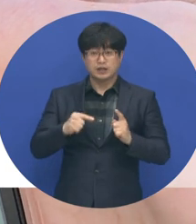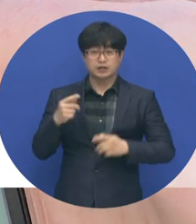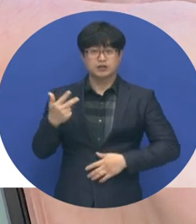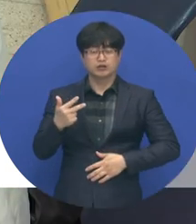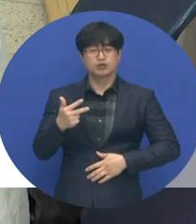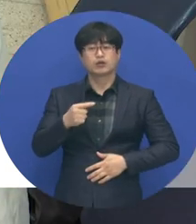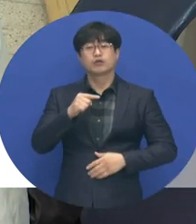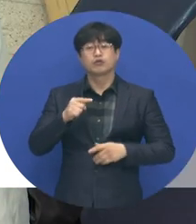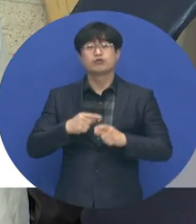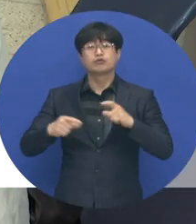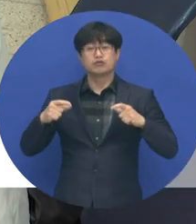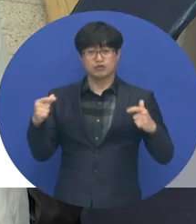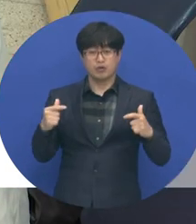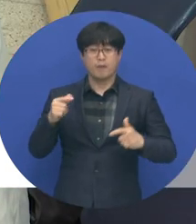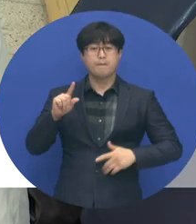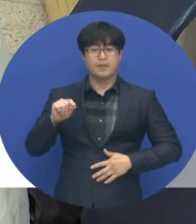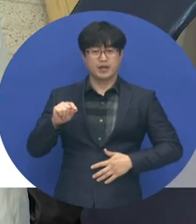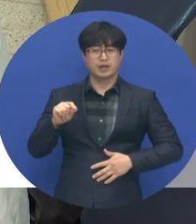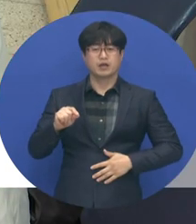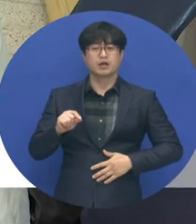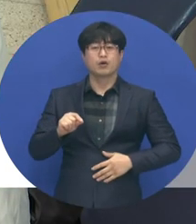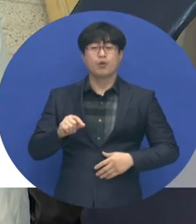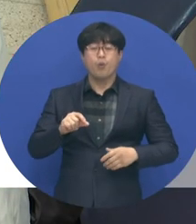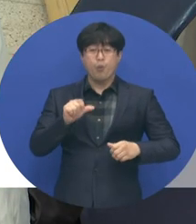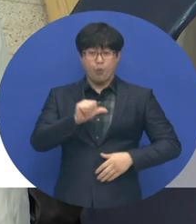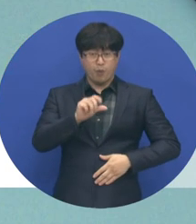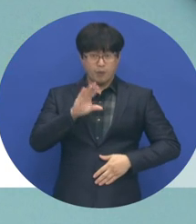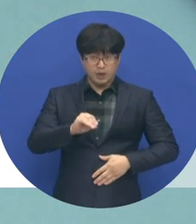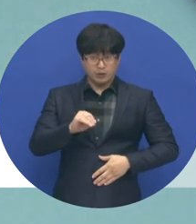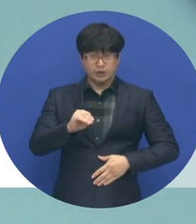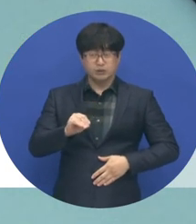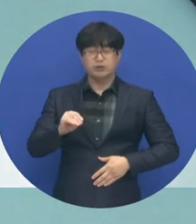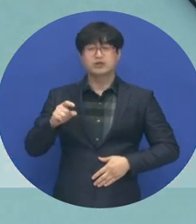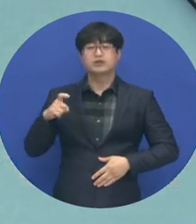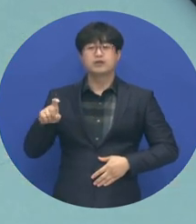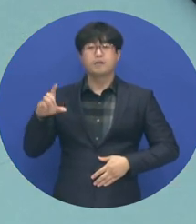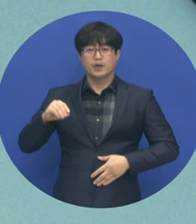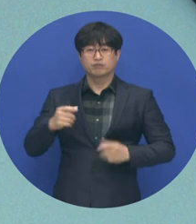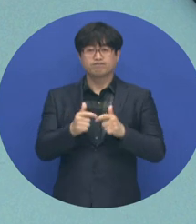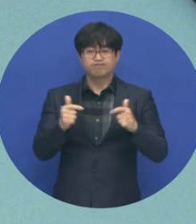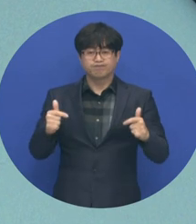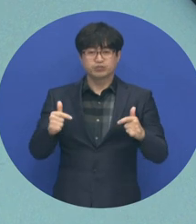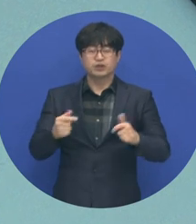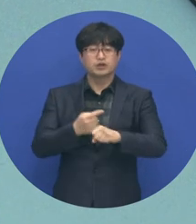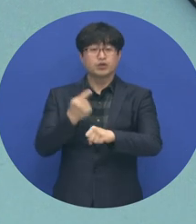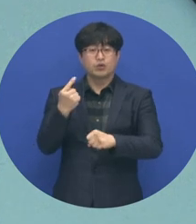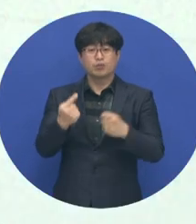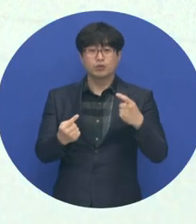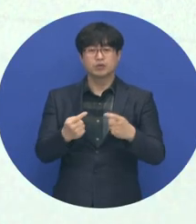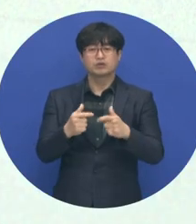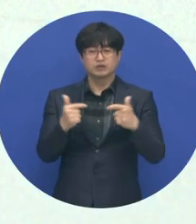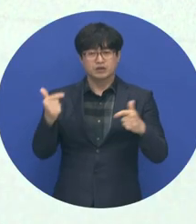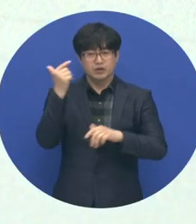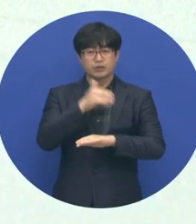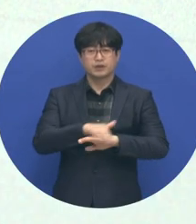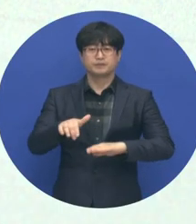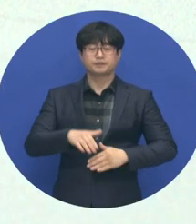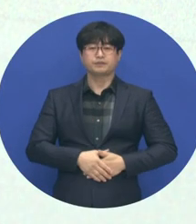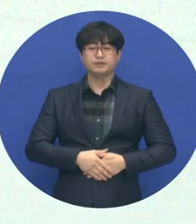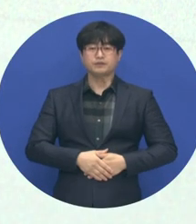7천명에서 만 명으로 지원금도 월 5만 원에서 10만 원으로 늘려 지난해보다 지원 규모를 확대할